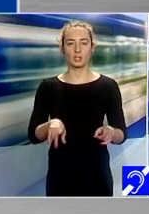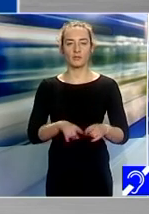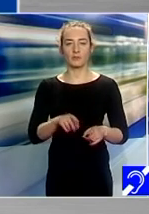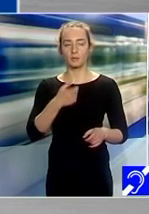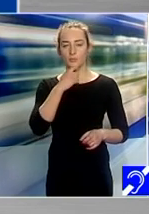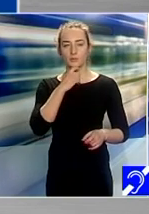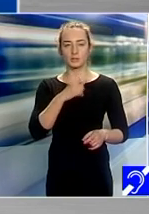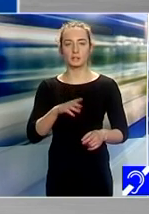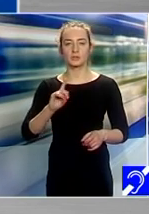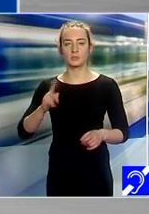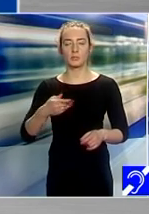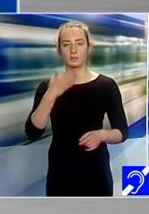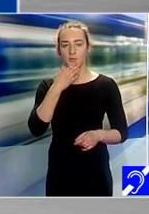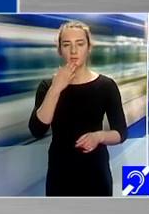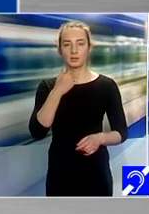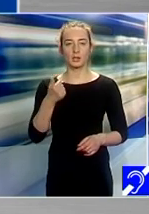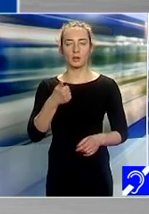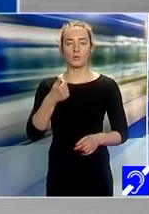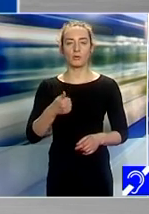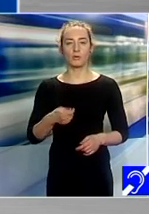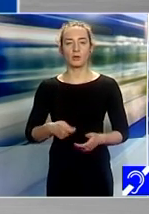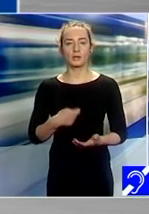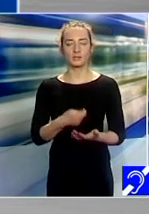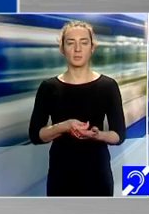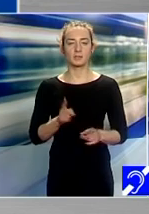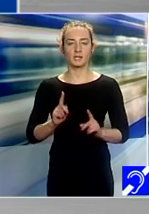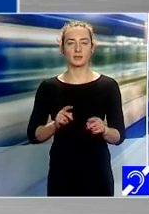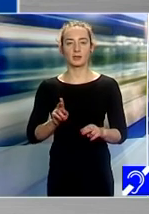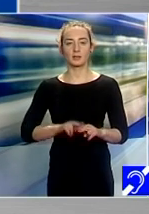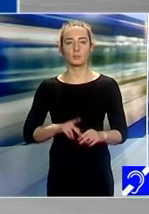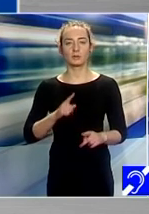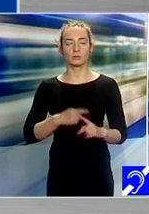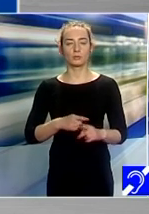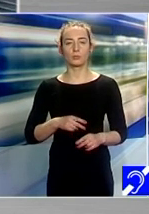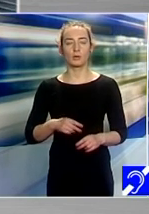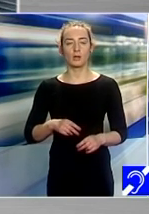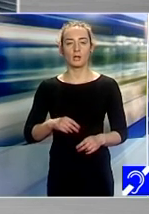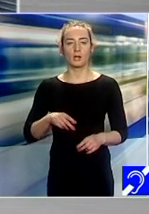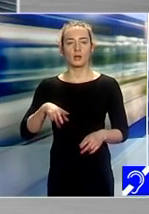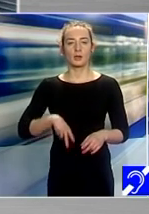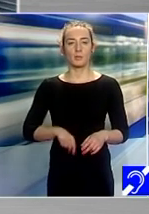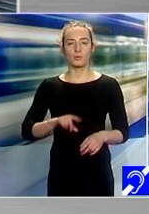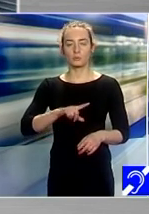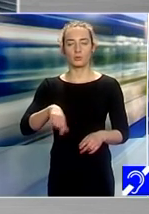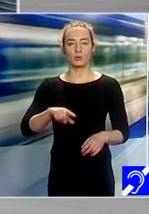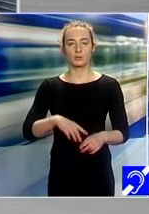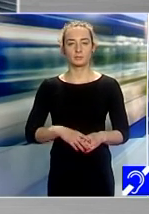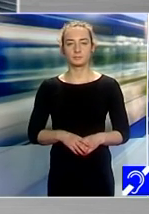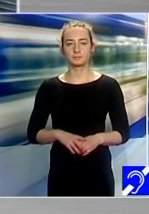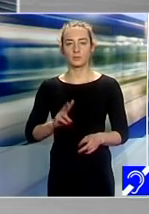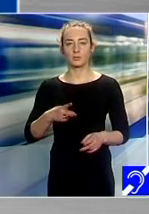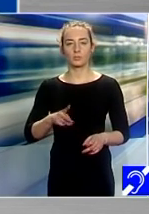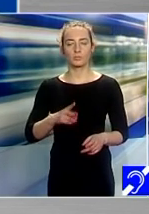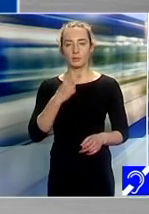poată beneficia de o indemnizație dacă rămân acasă cu nepotul lor în al doilea an. Cum le